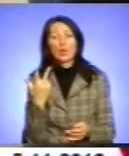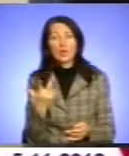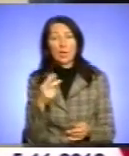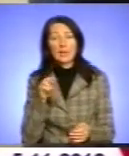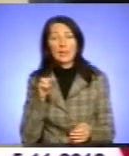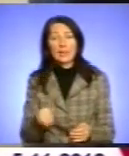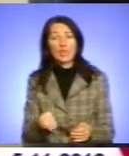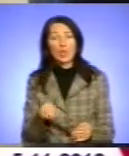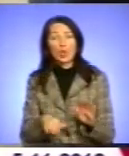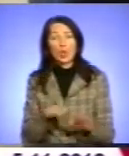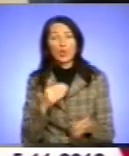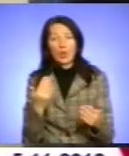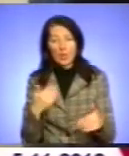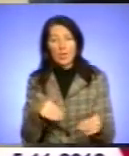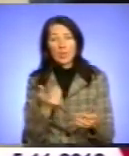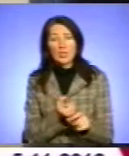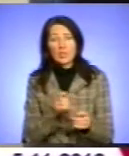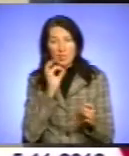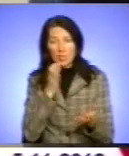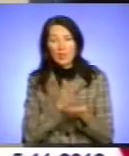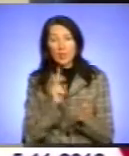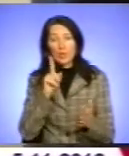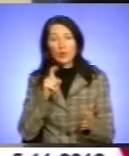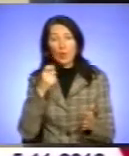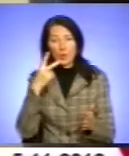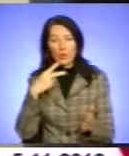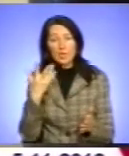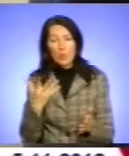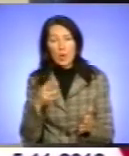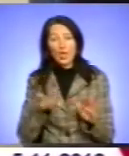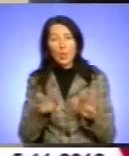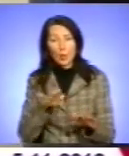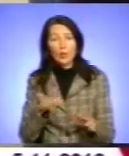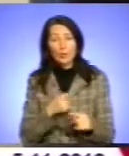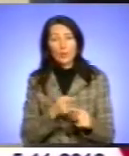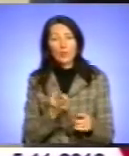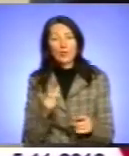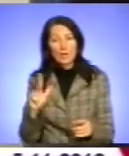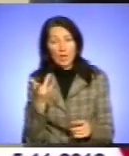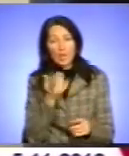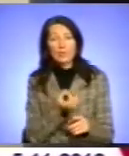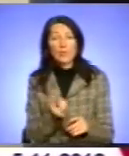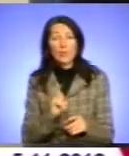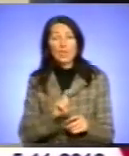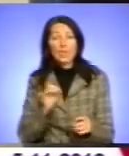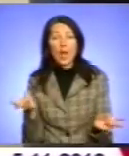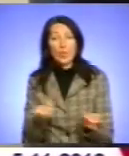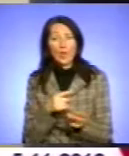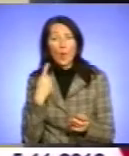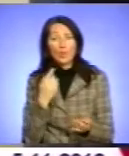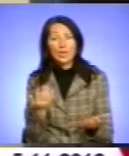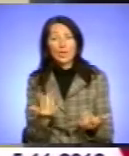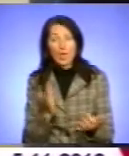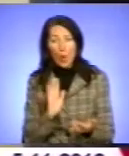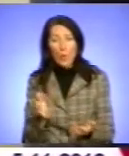сказав, 125,5, це вже в 3 рази більше вироблено, ніж потреба в області. Ну, я думаю, ще десь буде вироблено біля 60